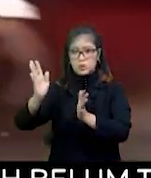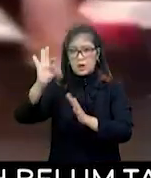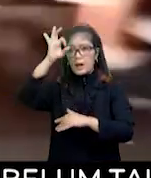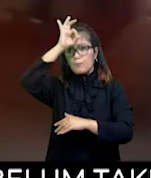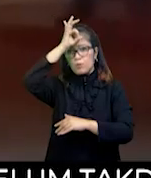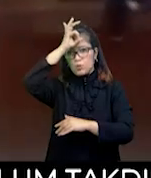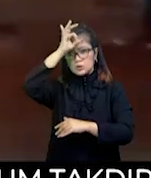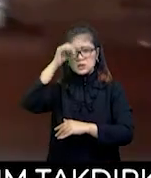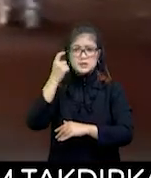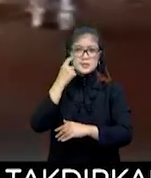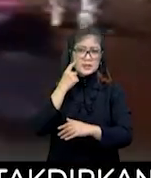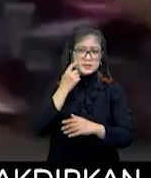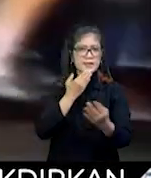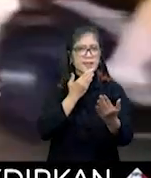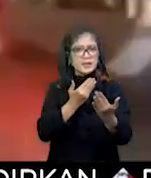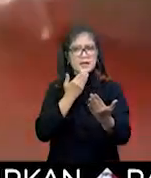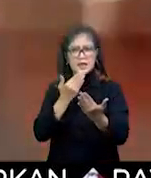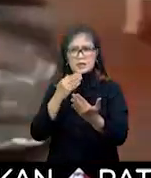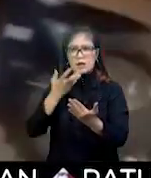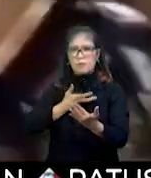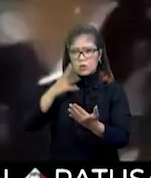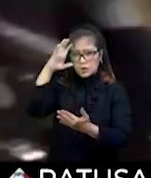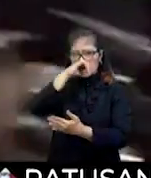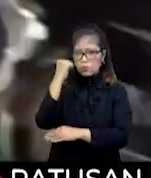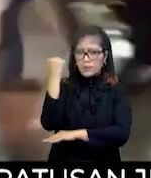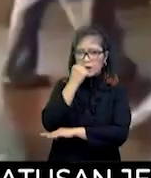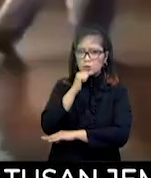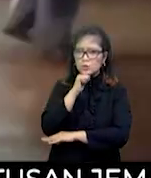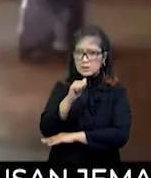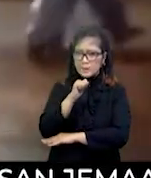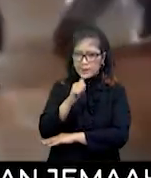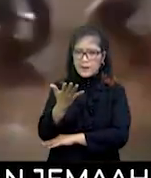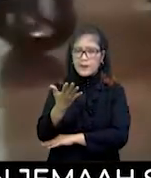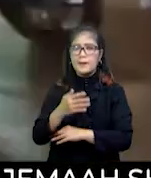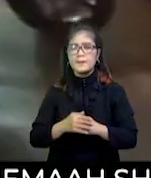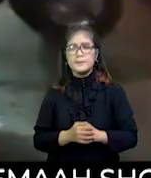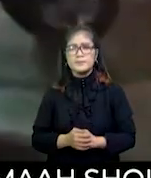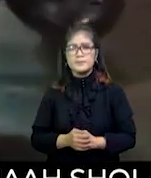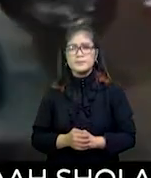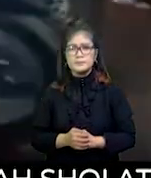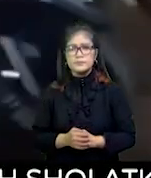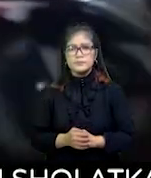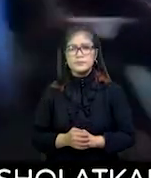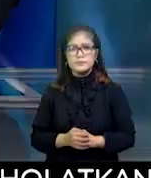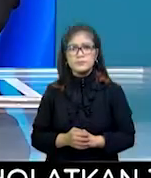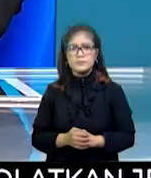saksi untuk mengidentifikasi pelaku. Dari Lampung Timur, Lampung, Andres Afandi melaporkan.